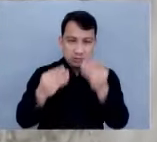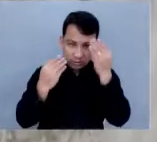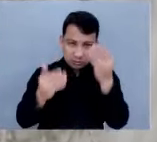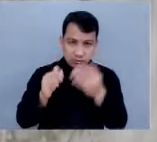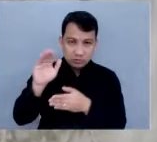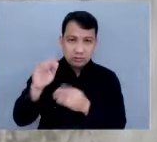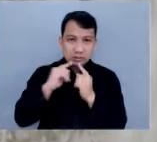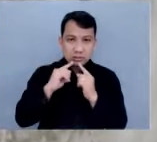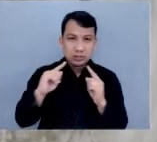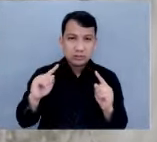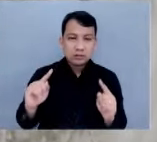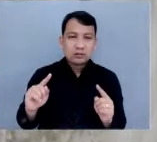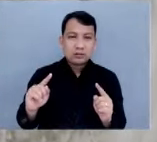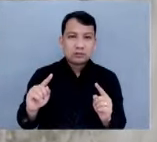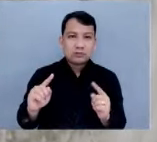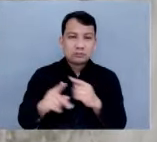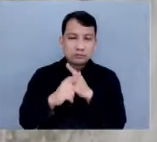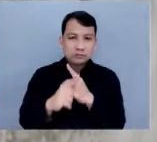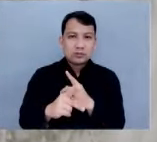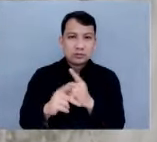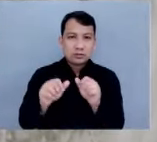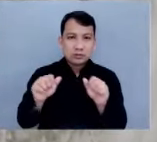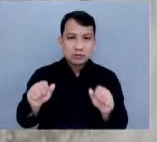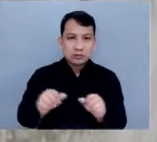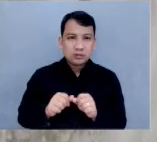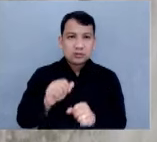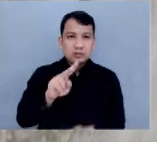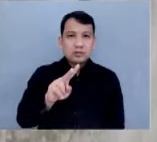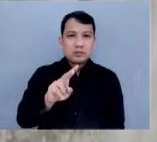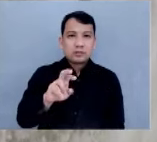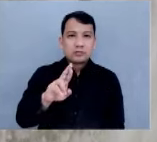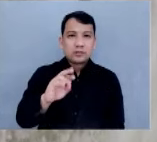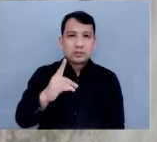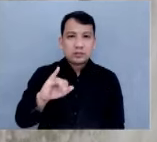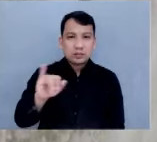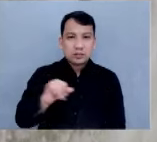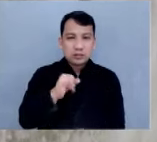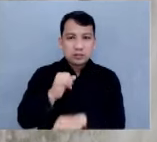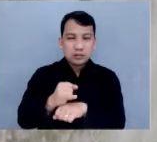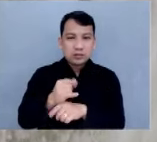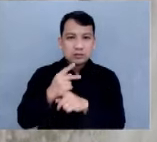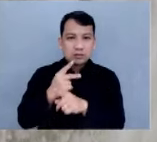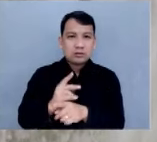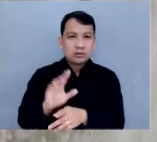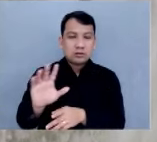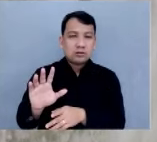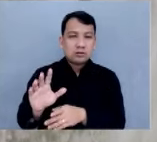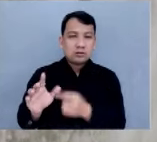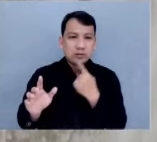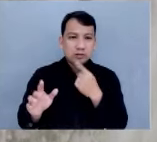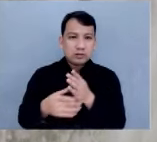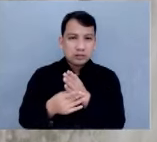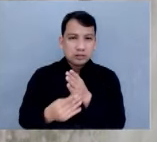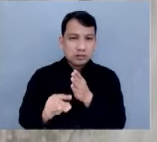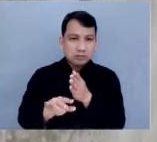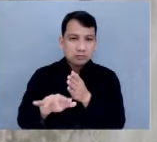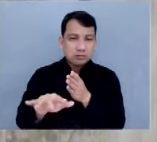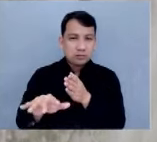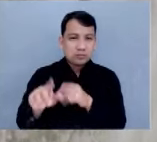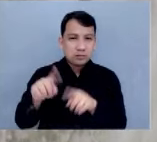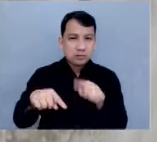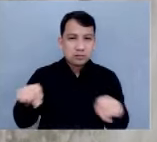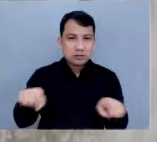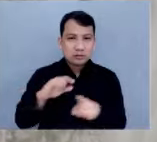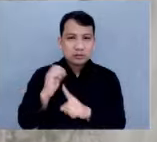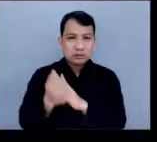ideklara bilang protected area ang Verde Island Passage para maprotektahan mula sa mga oil spill at iba pang